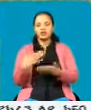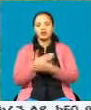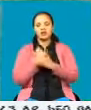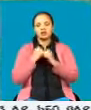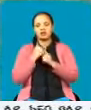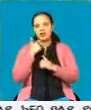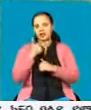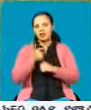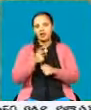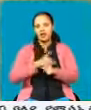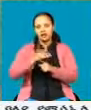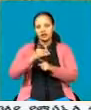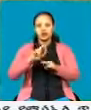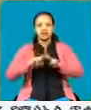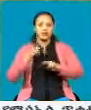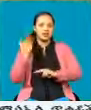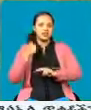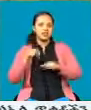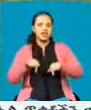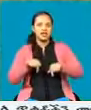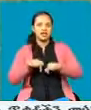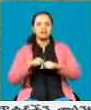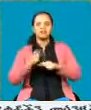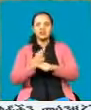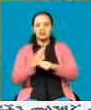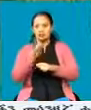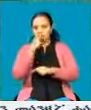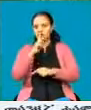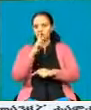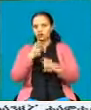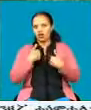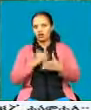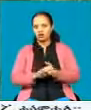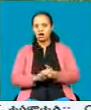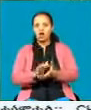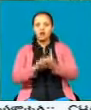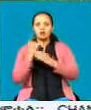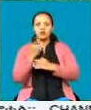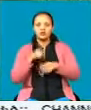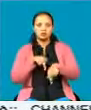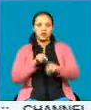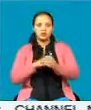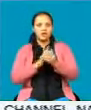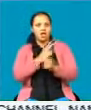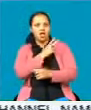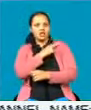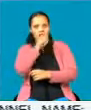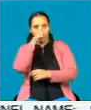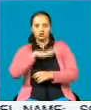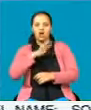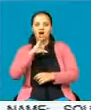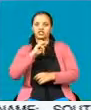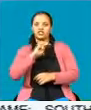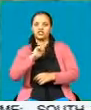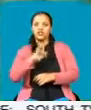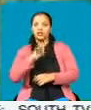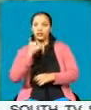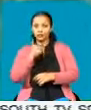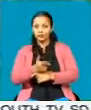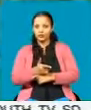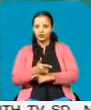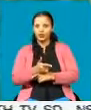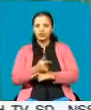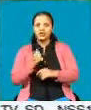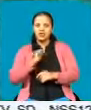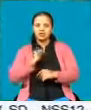የሚል አቅጣጫ አስቀምጠን ነበረ። ዛሬ እንግዲህ ፕራክቲካል እያየን ነው ያለ ነው። የሀላባ ዞን ግብርና መምሪያ ኃላፊ አቶ ሀጂ ኑርዬ እንደሚሉትም በዘር